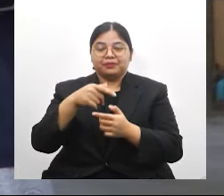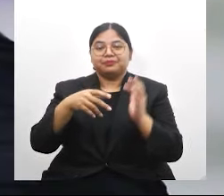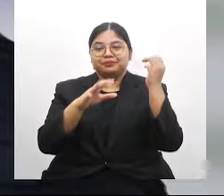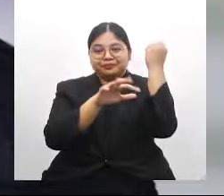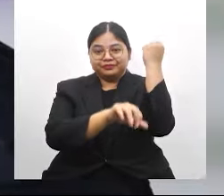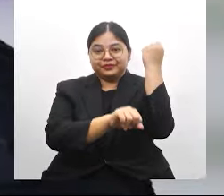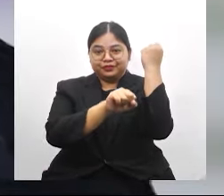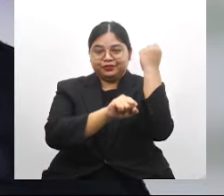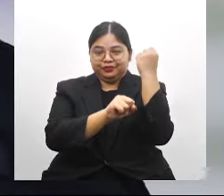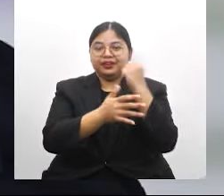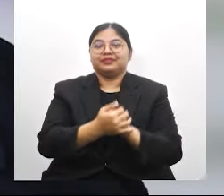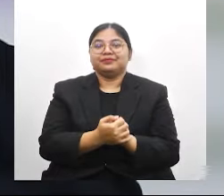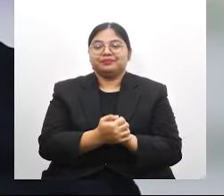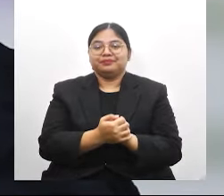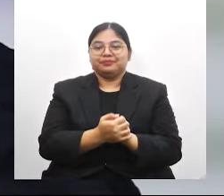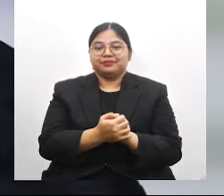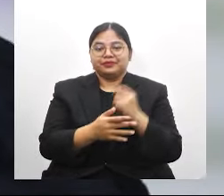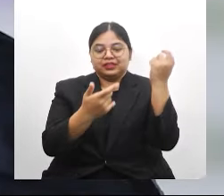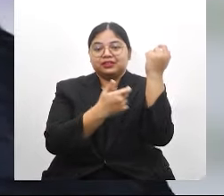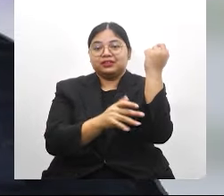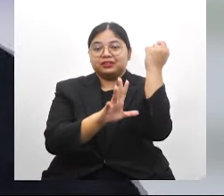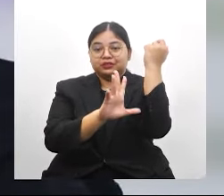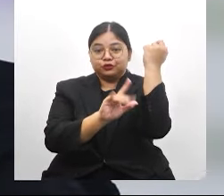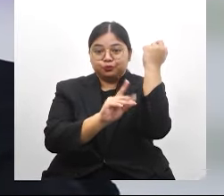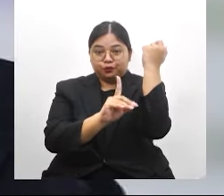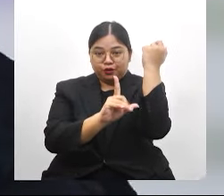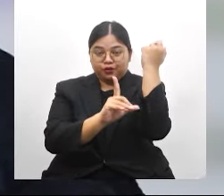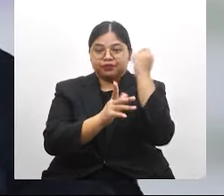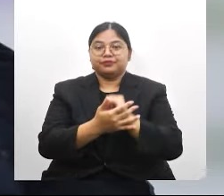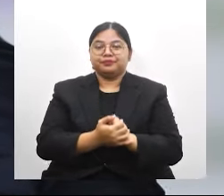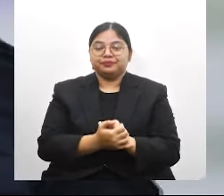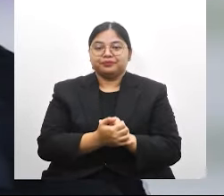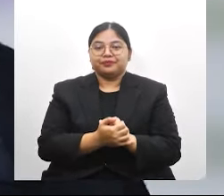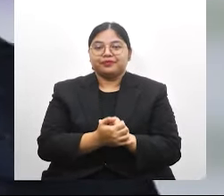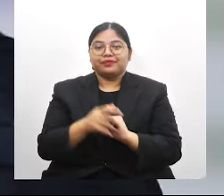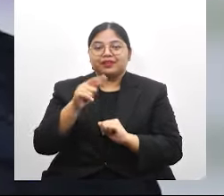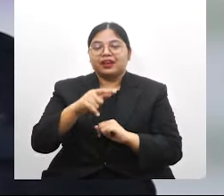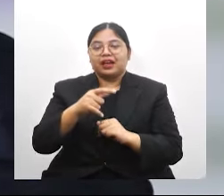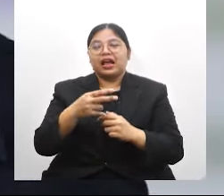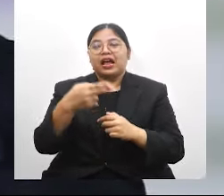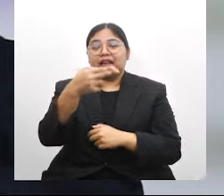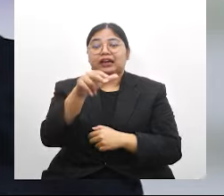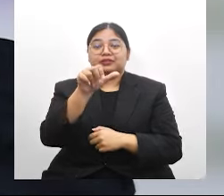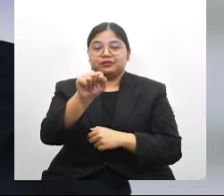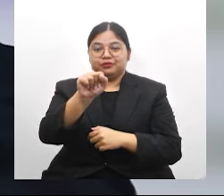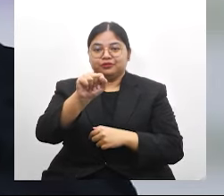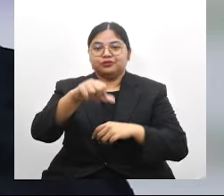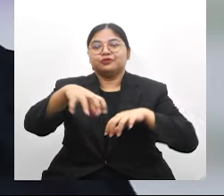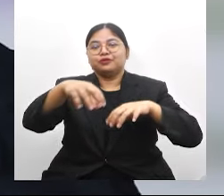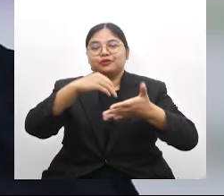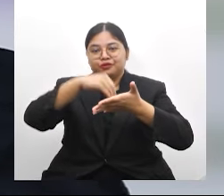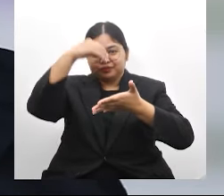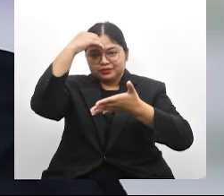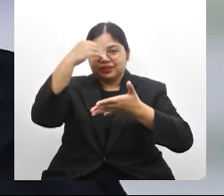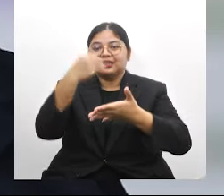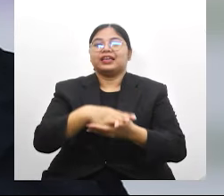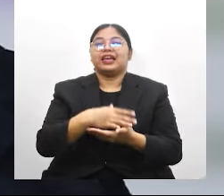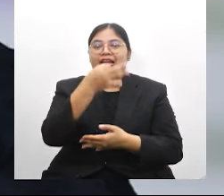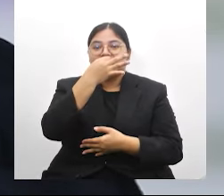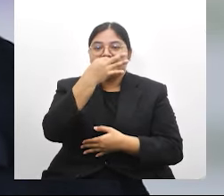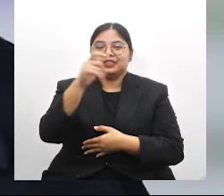มัธยมศึกษาสุราฎธานีชุมพรค่ะโดยที่แห่งนี้นะคะมีการจัดหลักสูตรสถานศึกษาค่ะเกี่ยวกับมัคคุเทศและแคดดี้